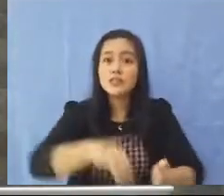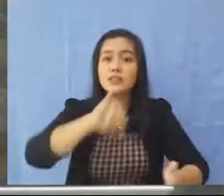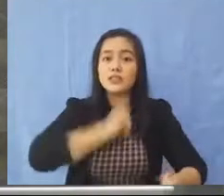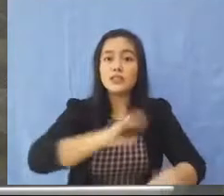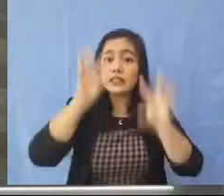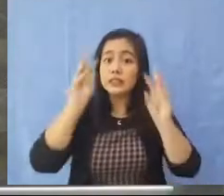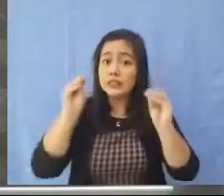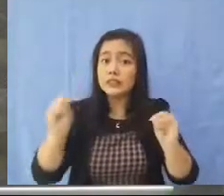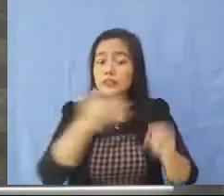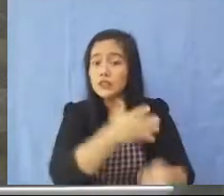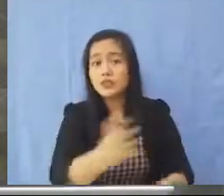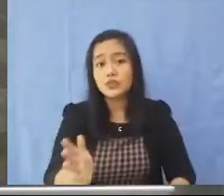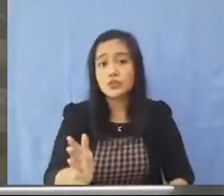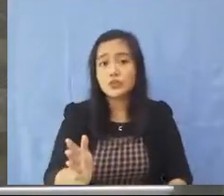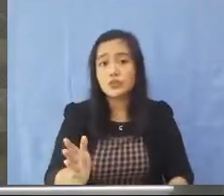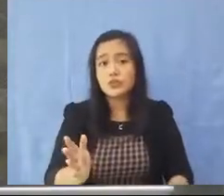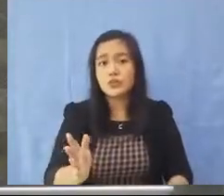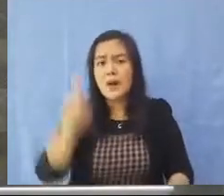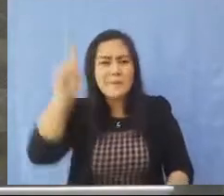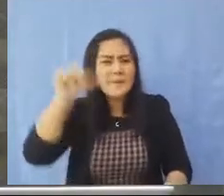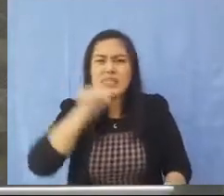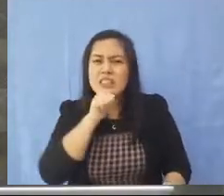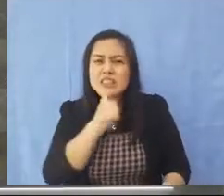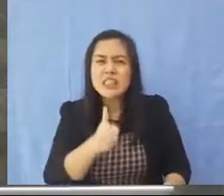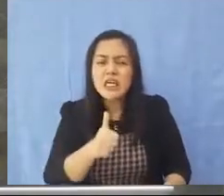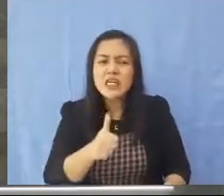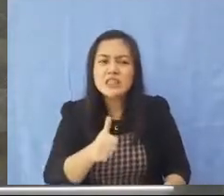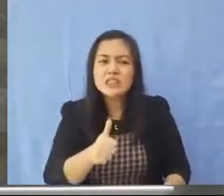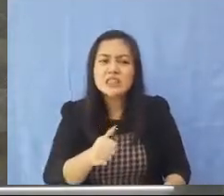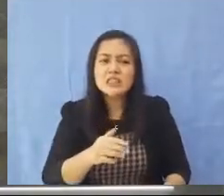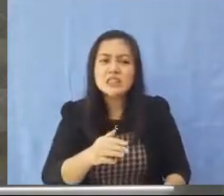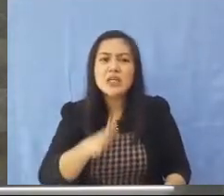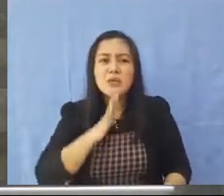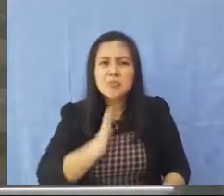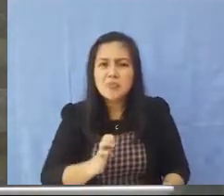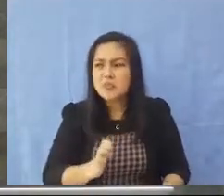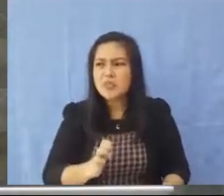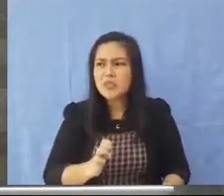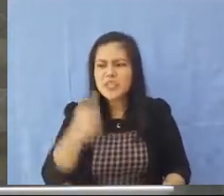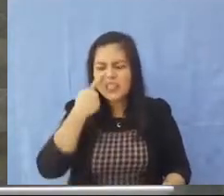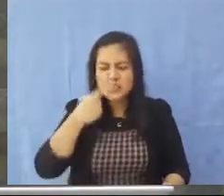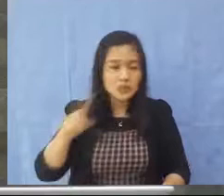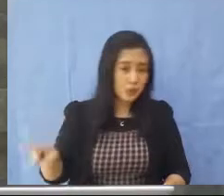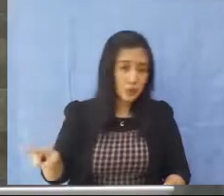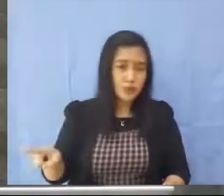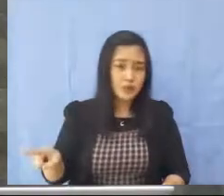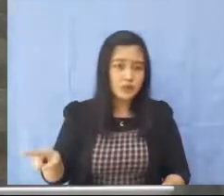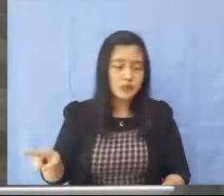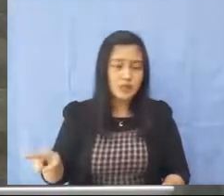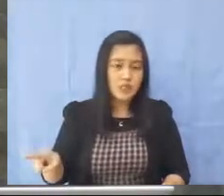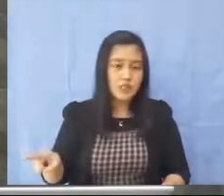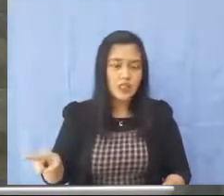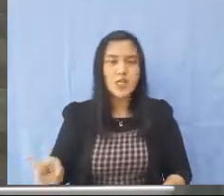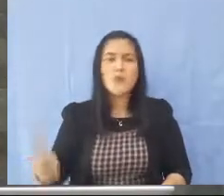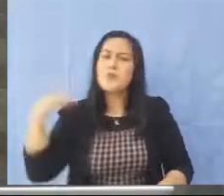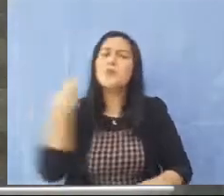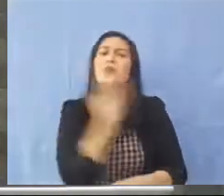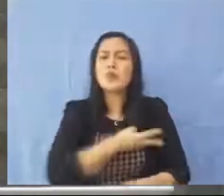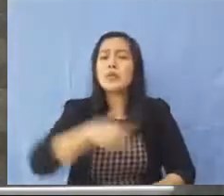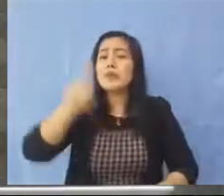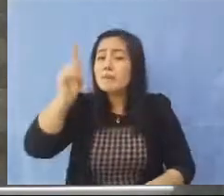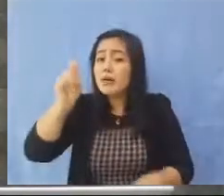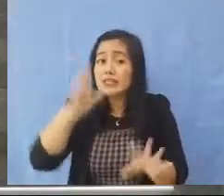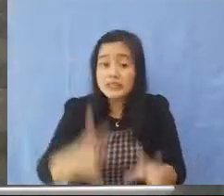book of Genesis should not be taken lightly, because kung meron man tayong dapat bigyan ng pansin at pagtuunan